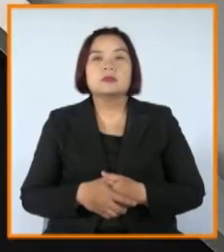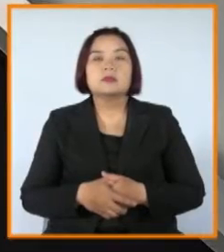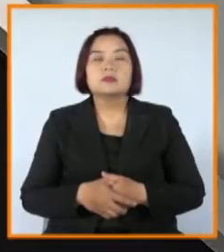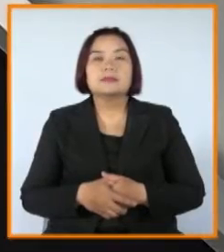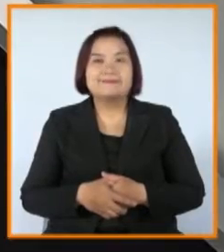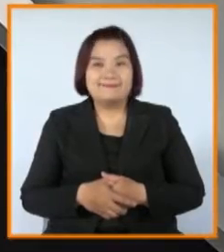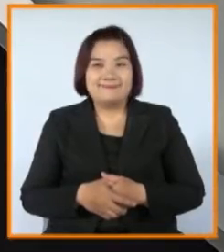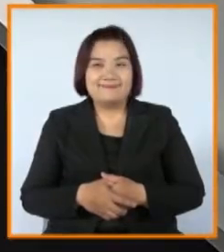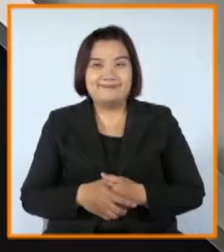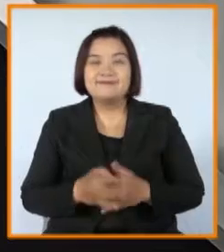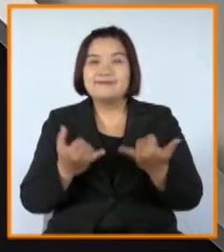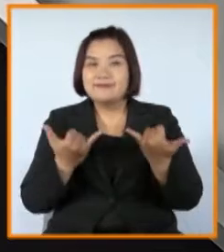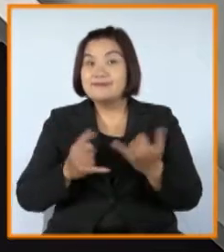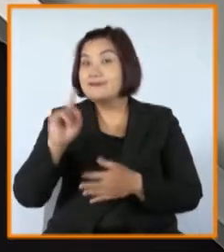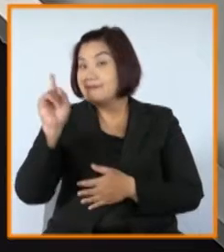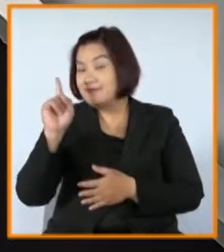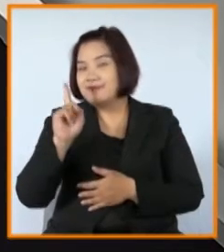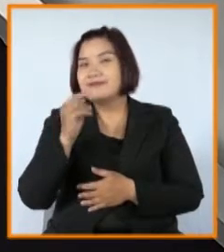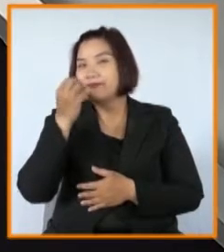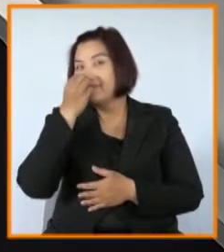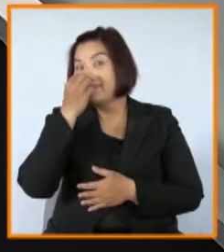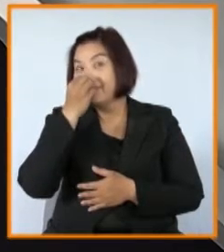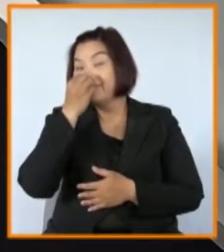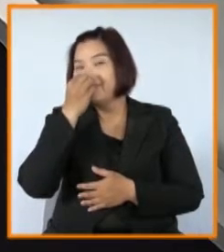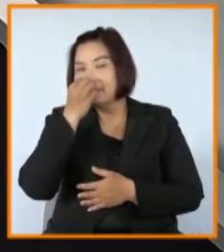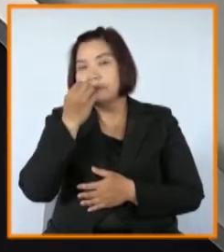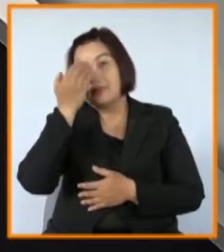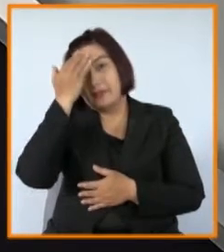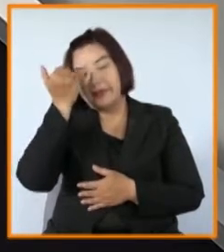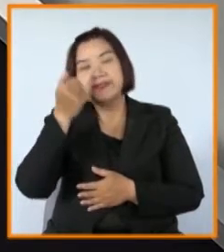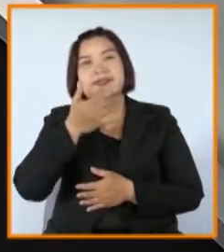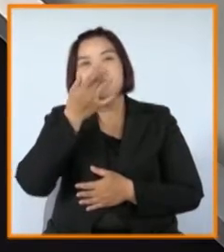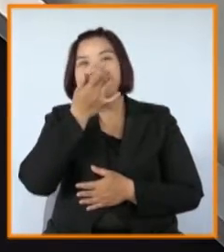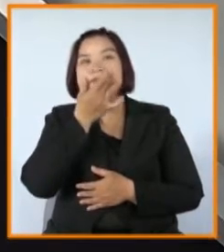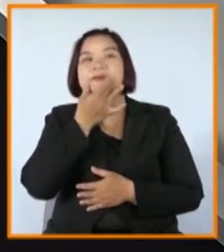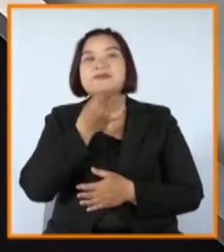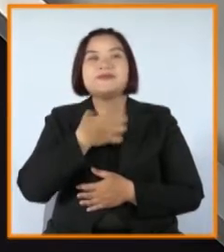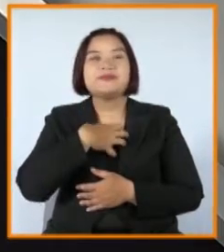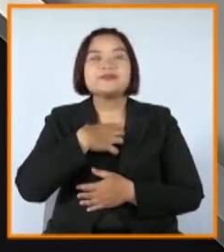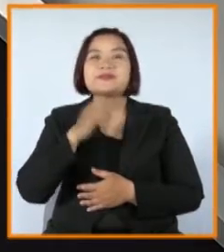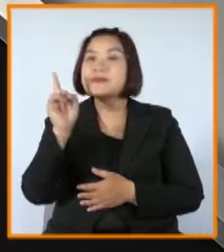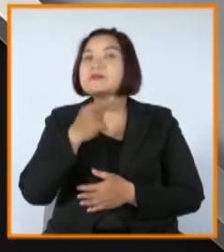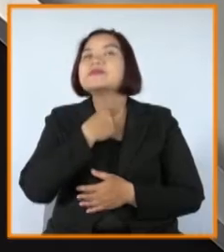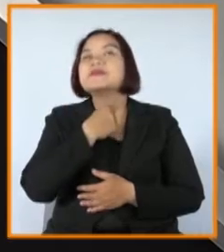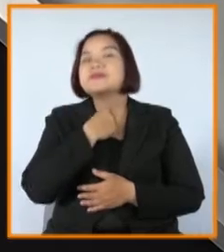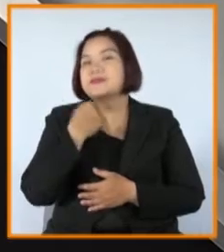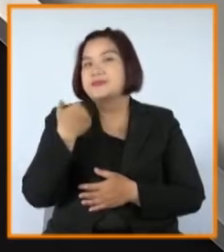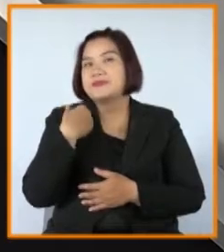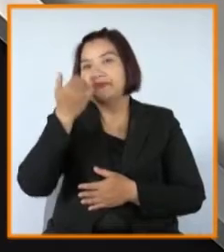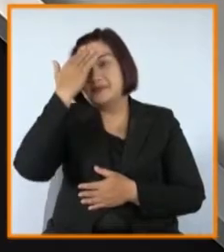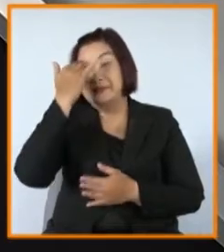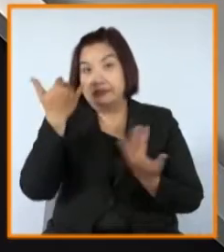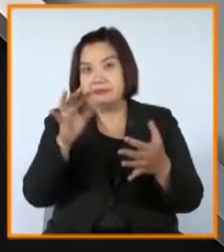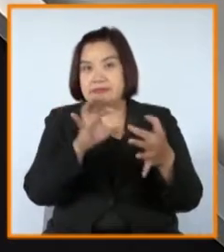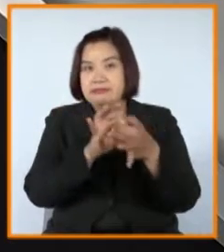ลาของอาหารแล้วค่ะห่างหายกันไปหลายวันนะคะ พูดแล้วก็แอบเกลือน้ำลายขออภัยคุณผู้ชม เริ่มหิวแล้วใช่ไหม คะ เพราะว่าวันนี้เรามี